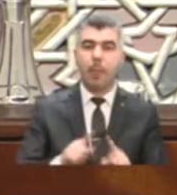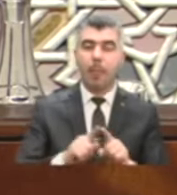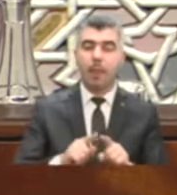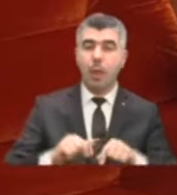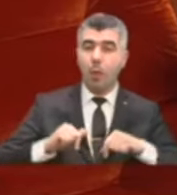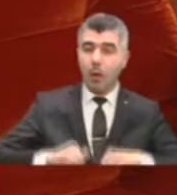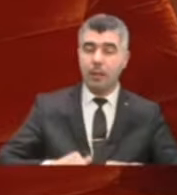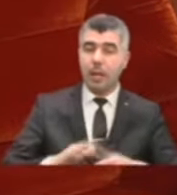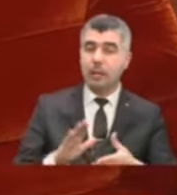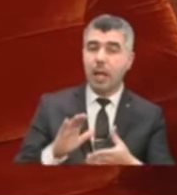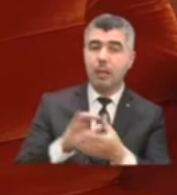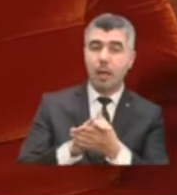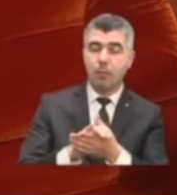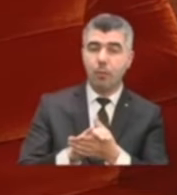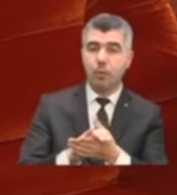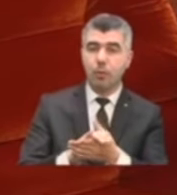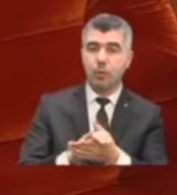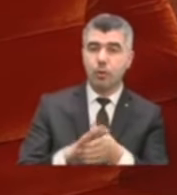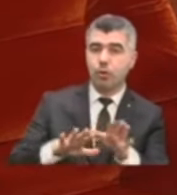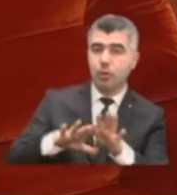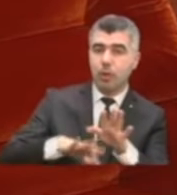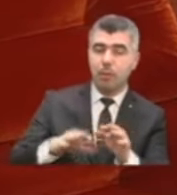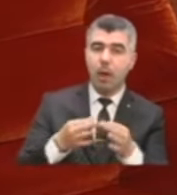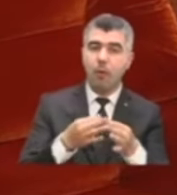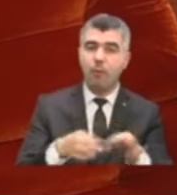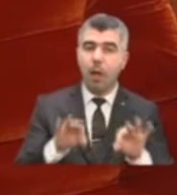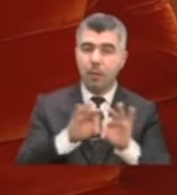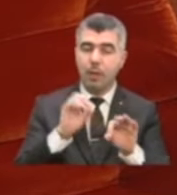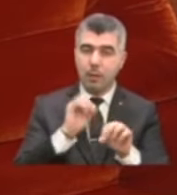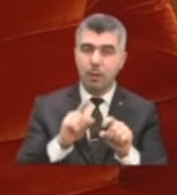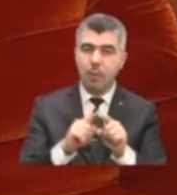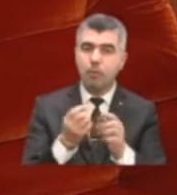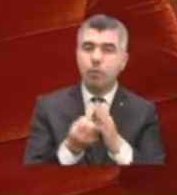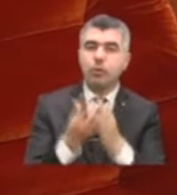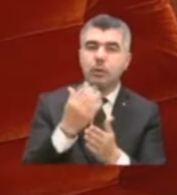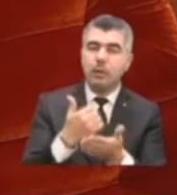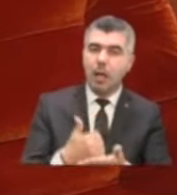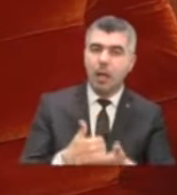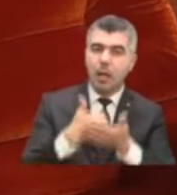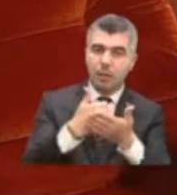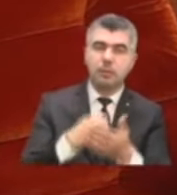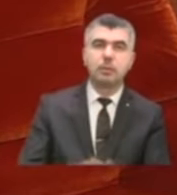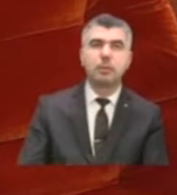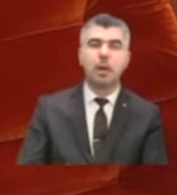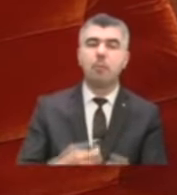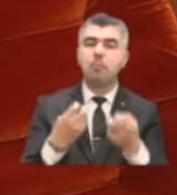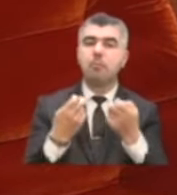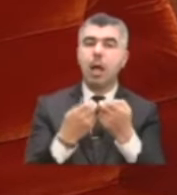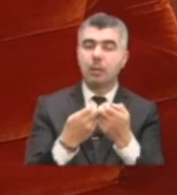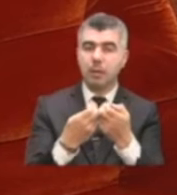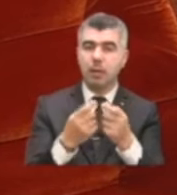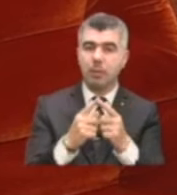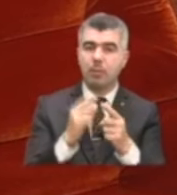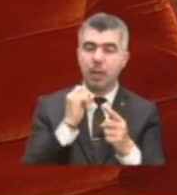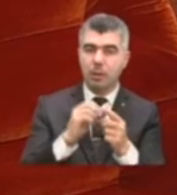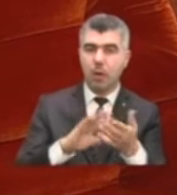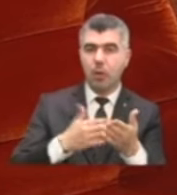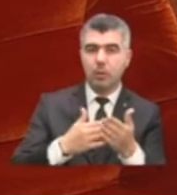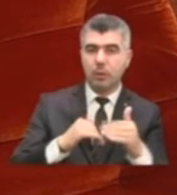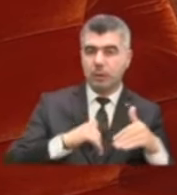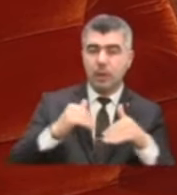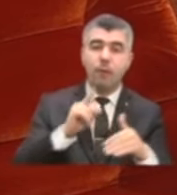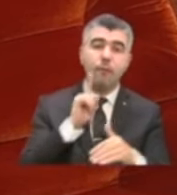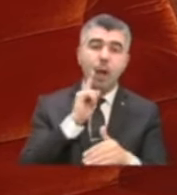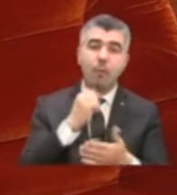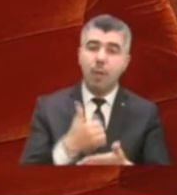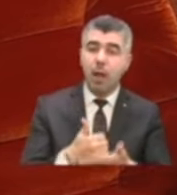التضامن والإدماج الاجتماعي والاسره، يعني جينا بواحد العدد ديال الخدمات جديده اللي هي مثلا برنامج جسر التمكين والرياده بالنسبه للنساء